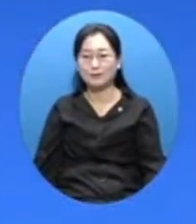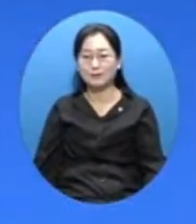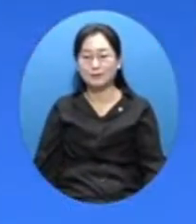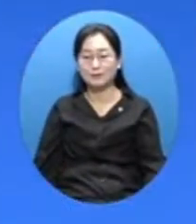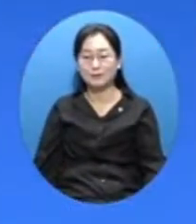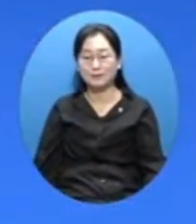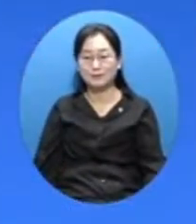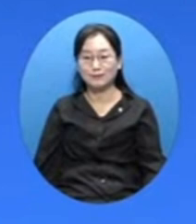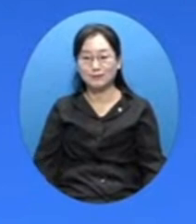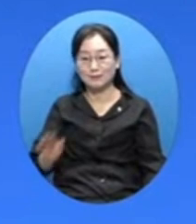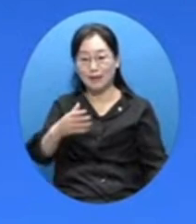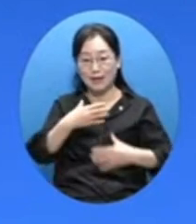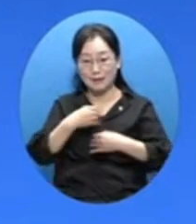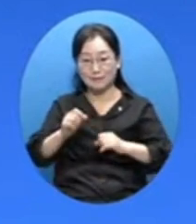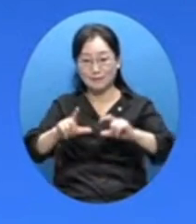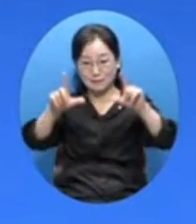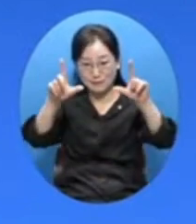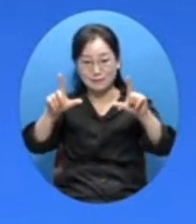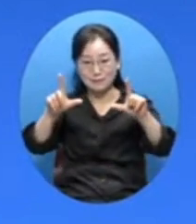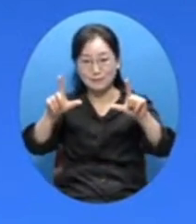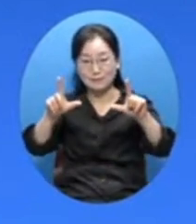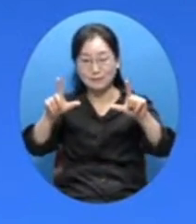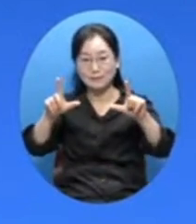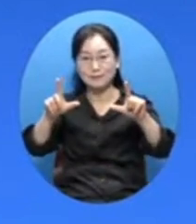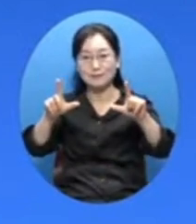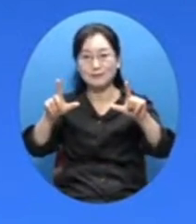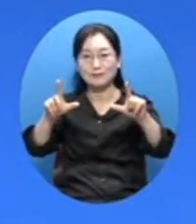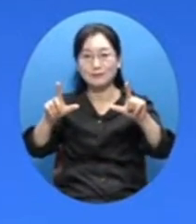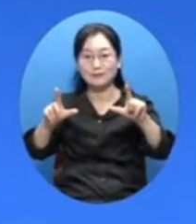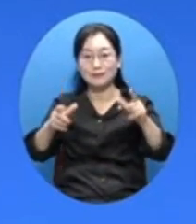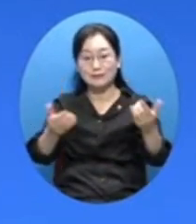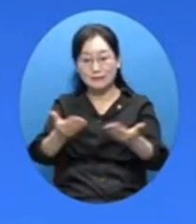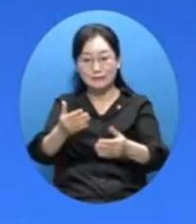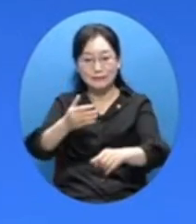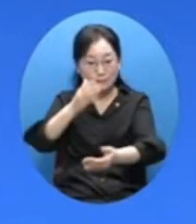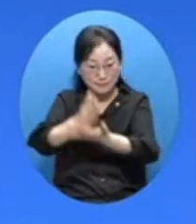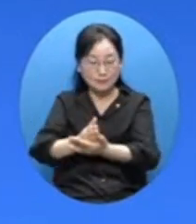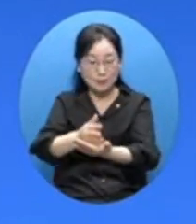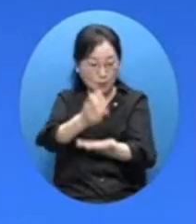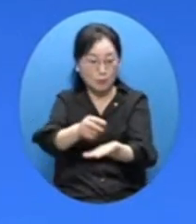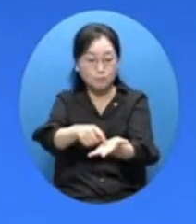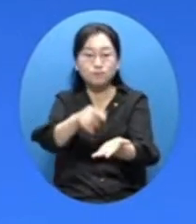오늘이 안식일인데 안식일 날에 일을 하면 안 되는데